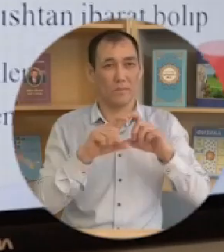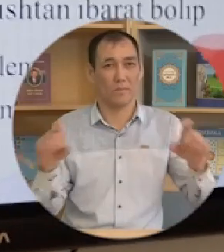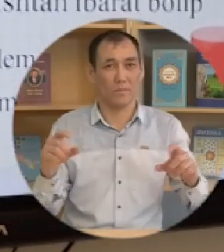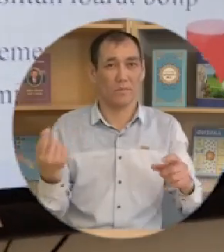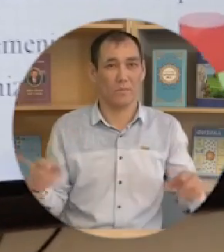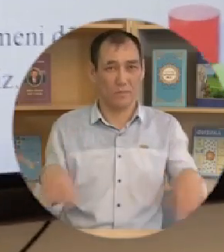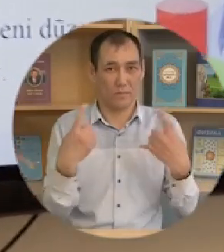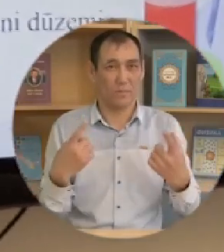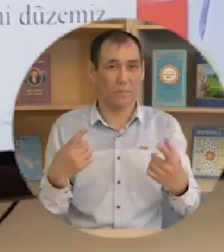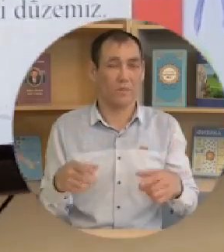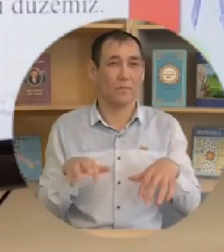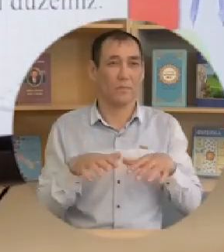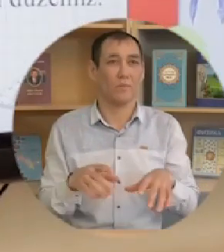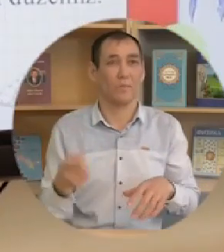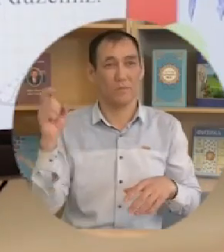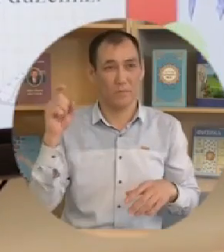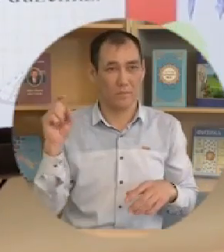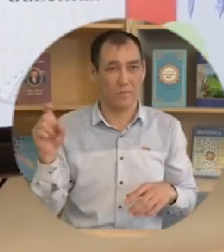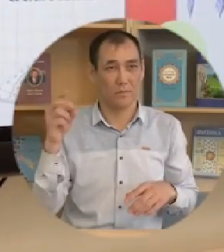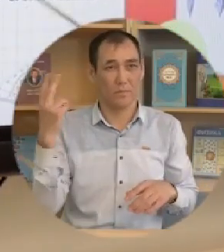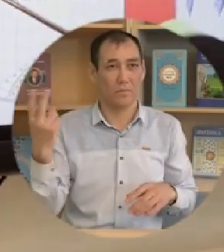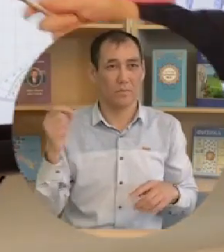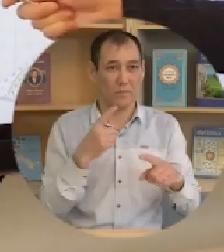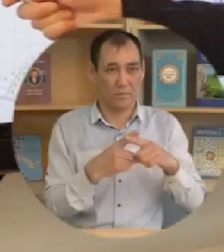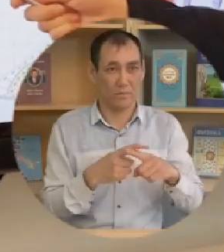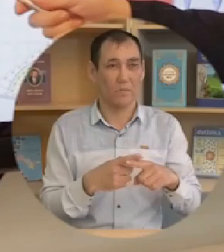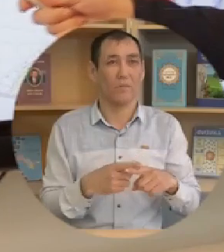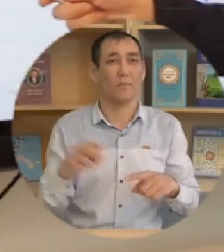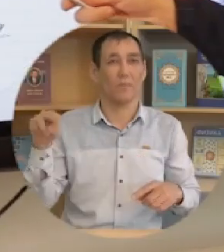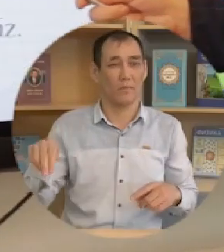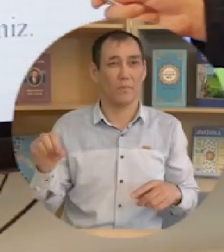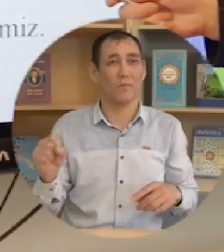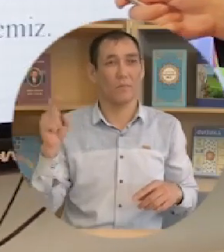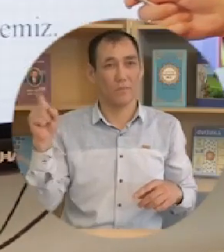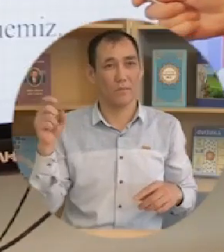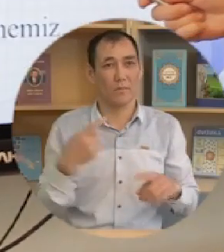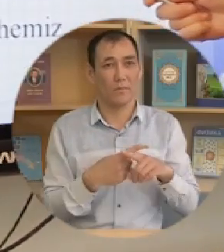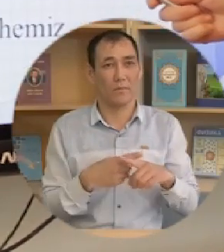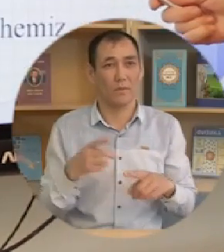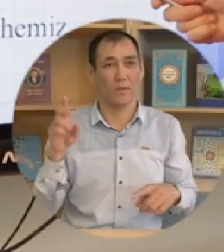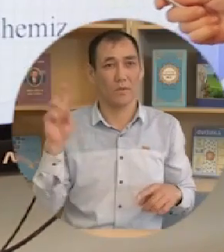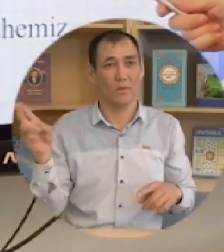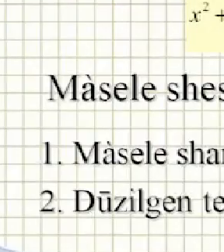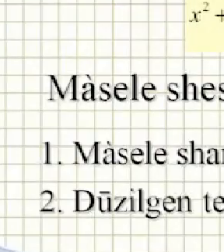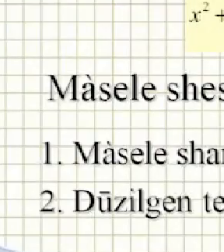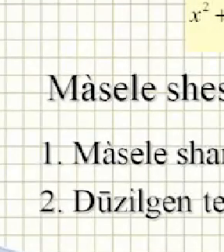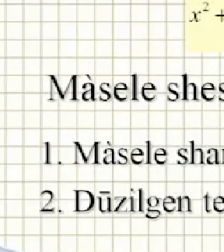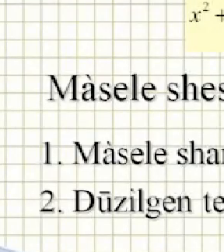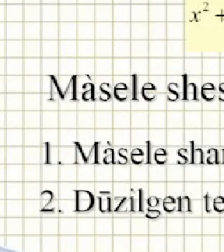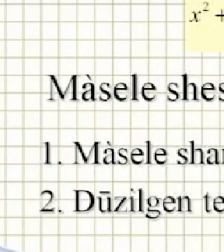пайдаланатын болсақ, Х квадрат қосылған ПХ қосу Q